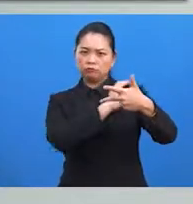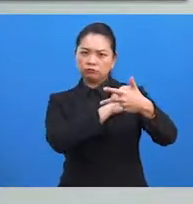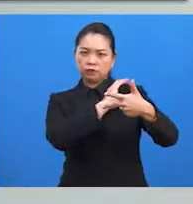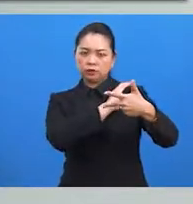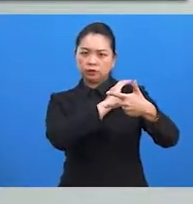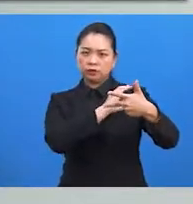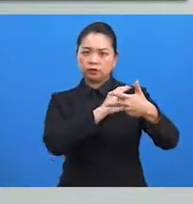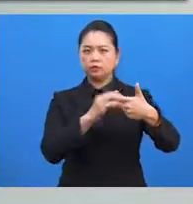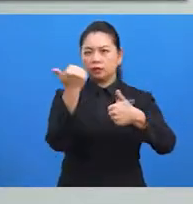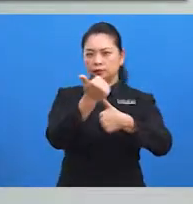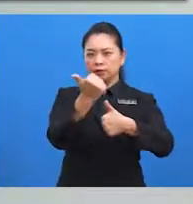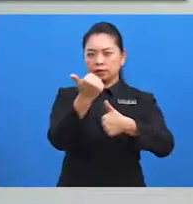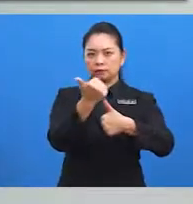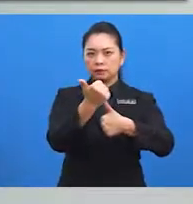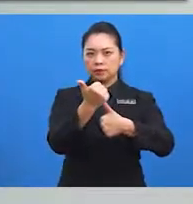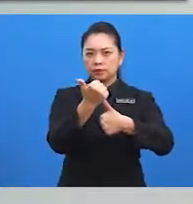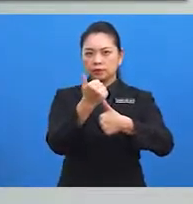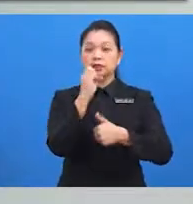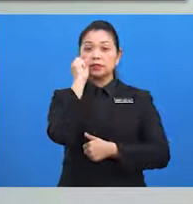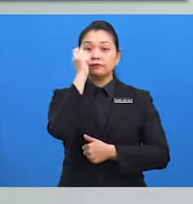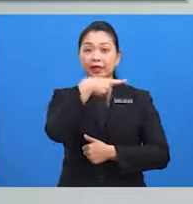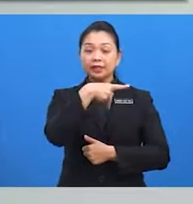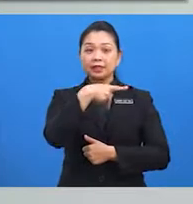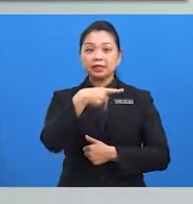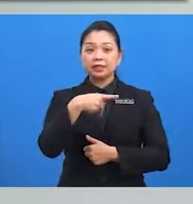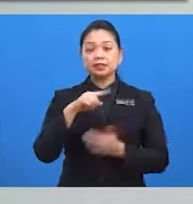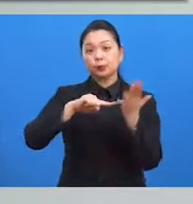pertama sifat semulajadi